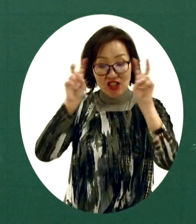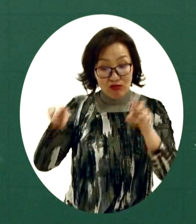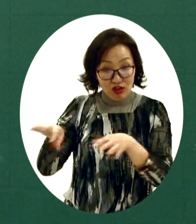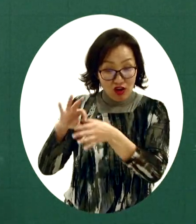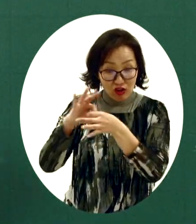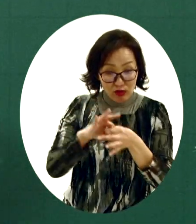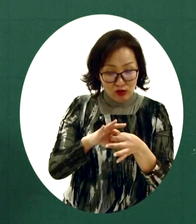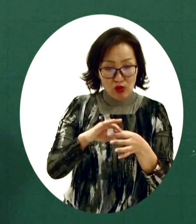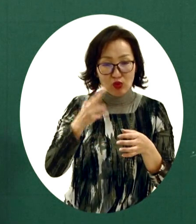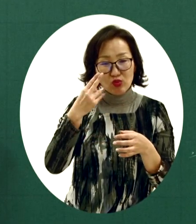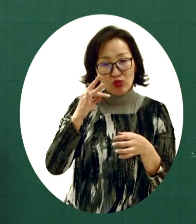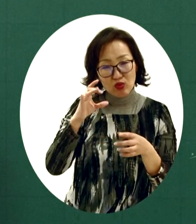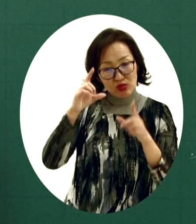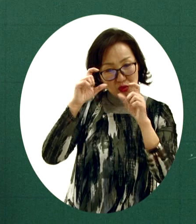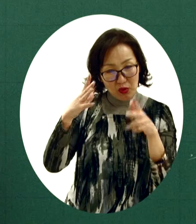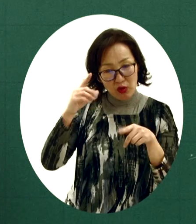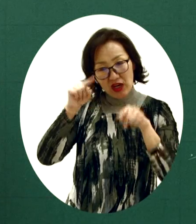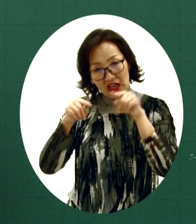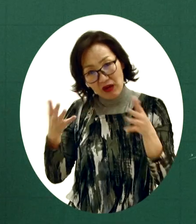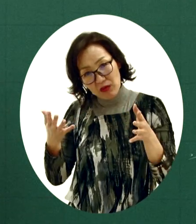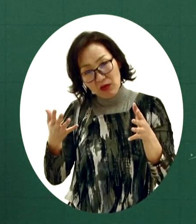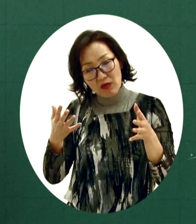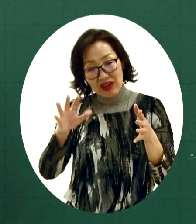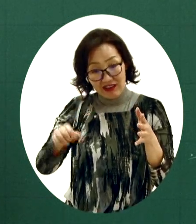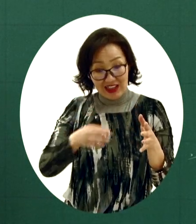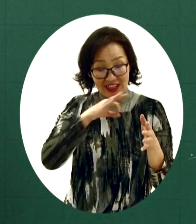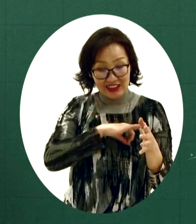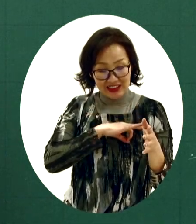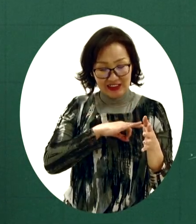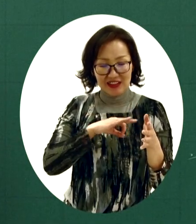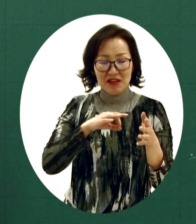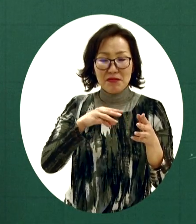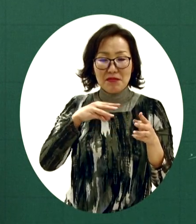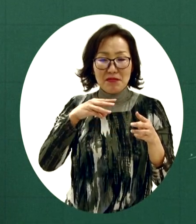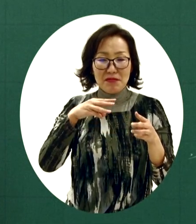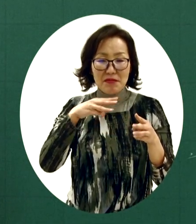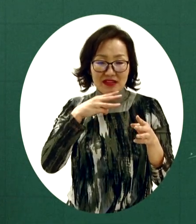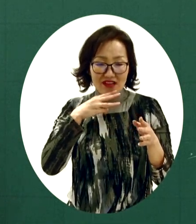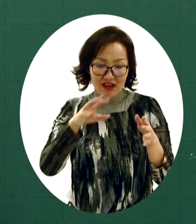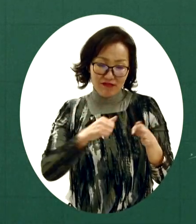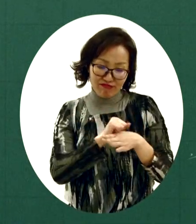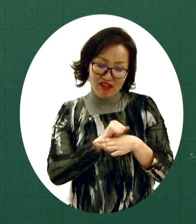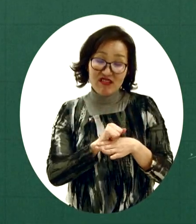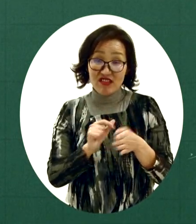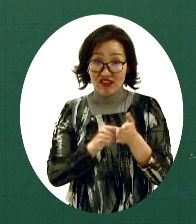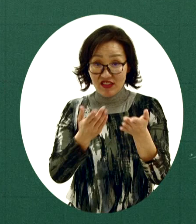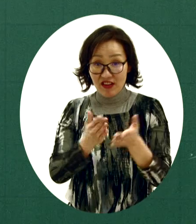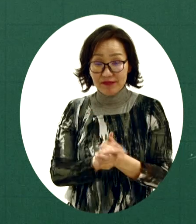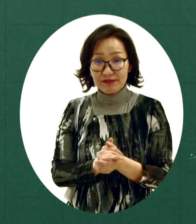холбоотой дүрс зурга ашиглах буюу цуглуулж мэдээлэл бэлтгэх нь.